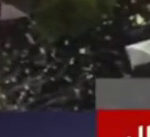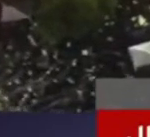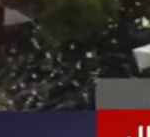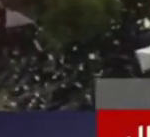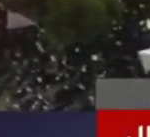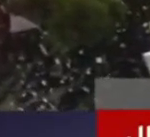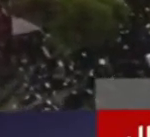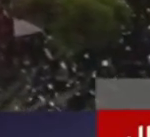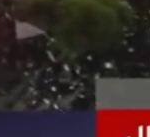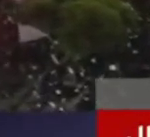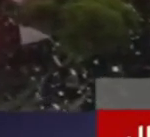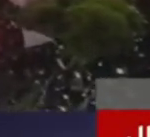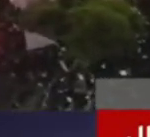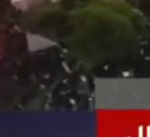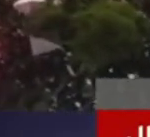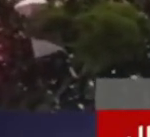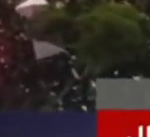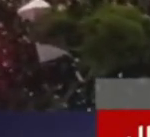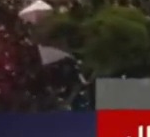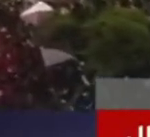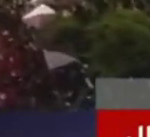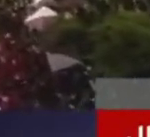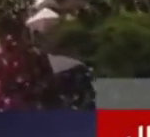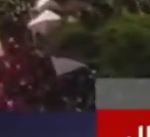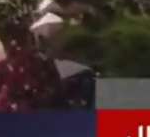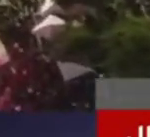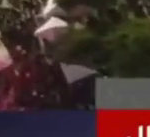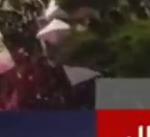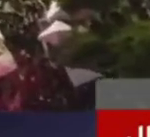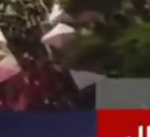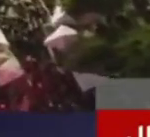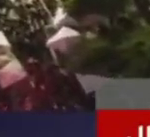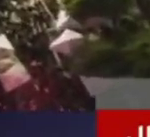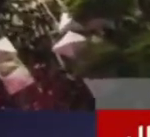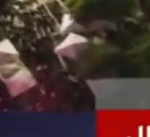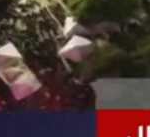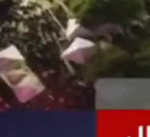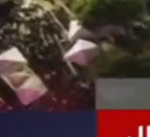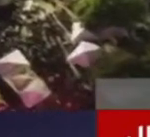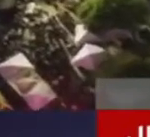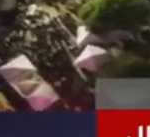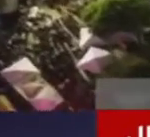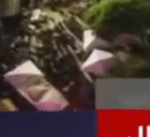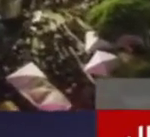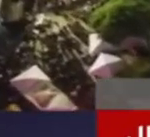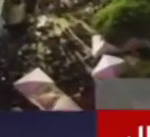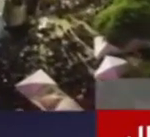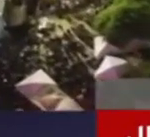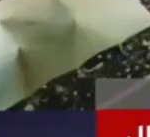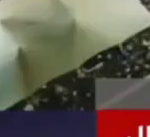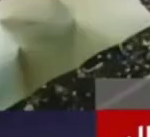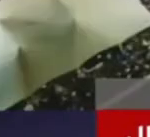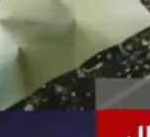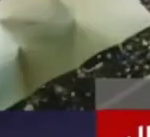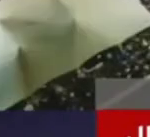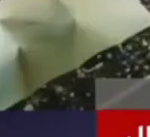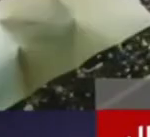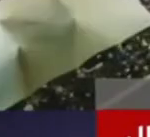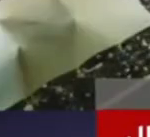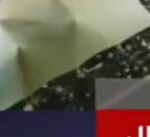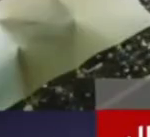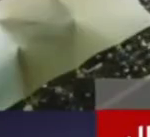لاعاده المختطفين الى بيوتهم وللحفاظ على امننا